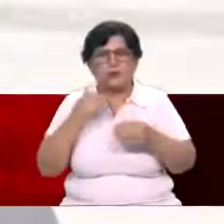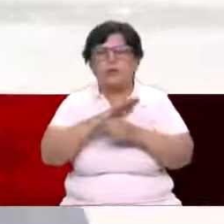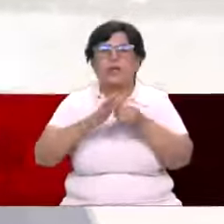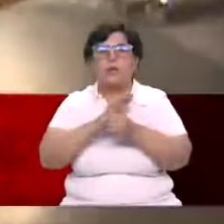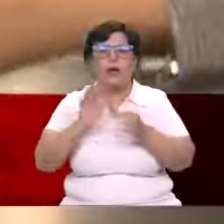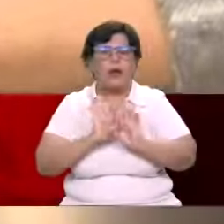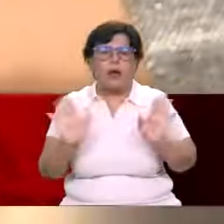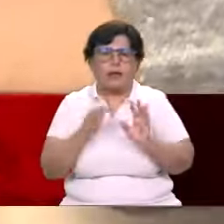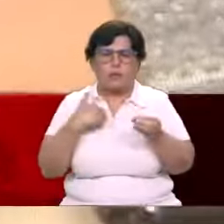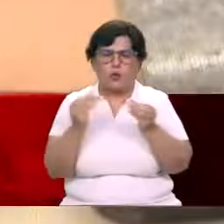yumurta yıkamam